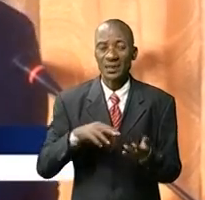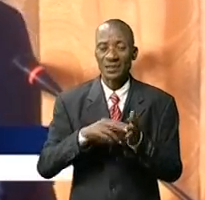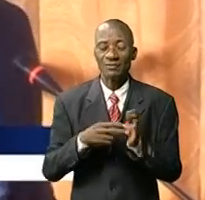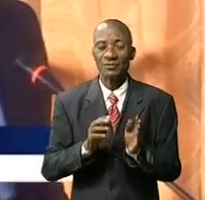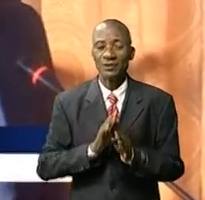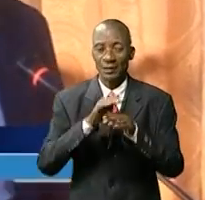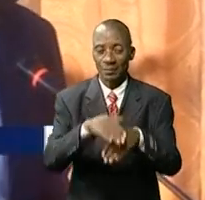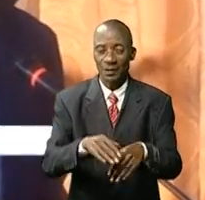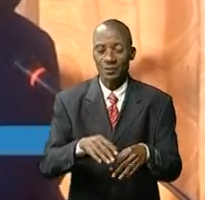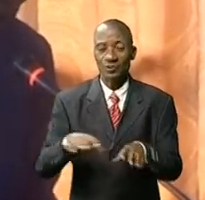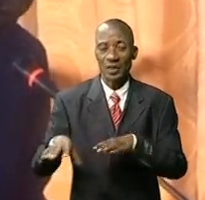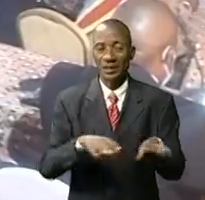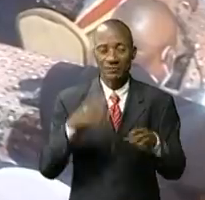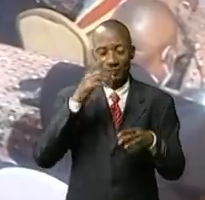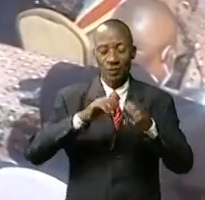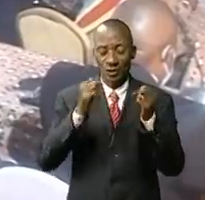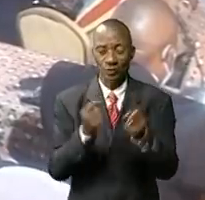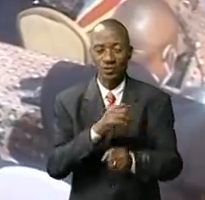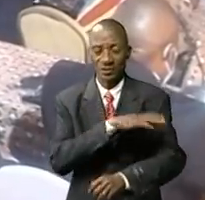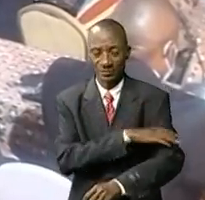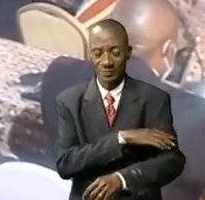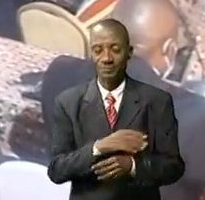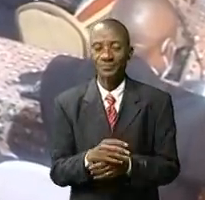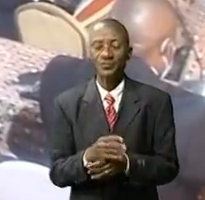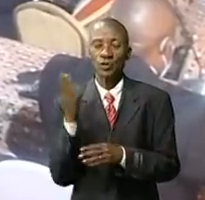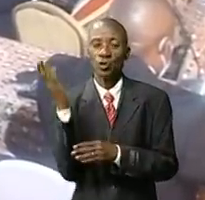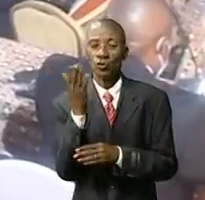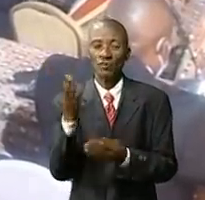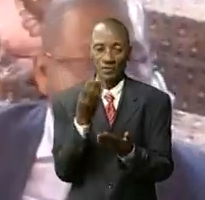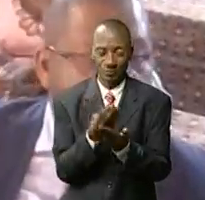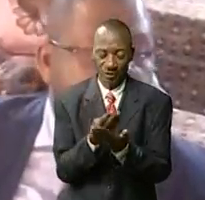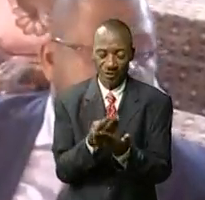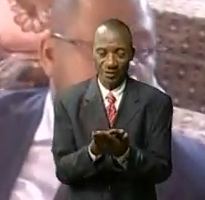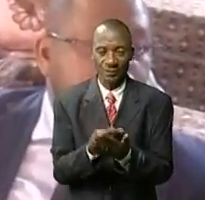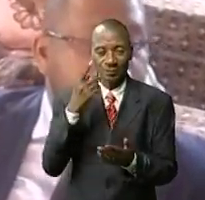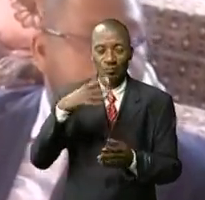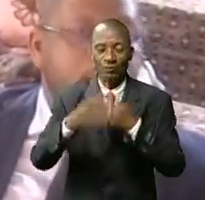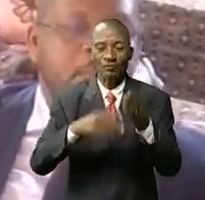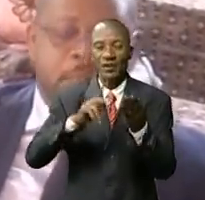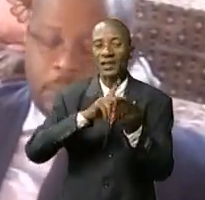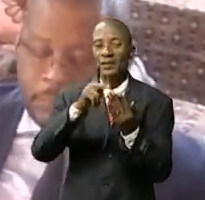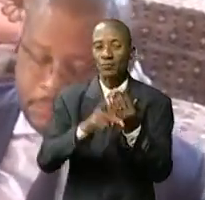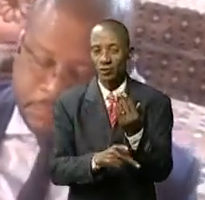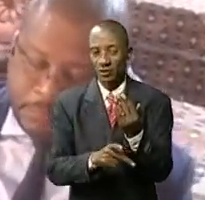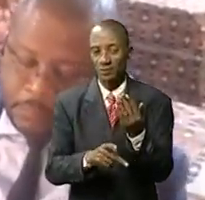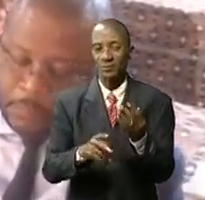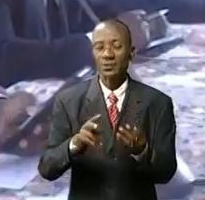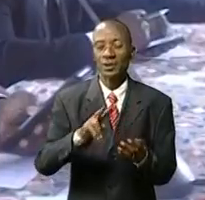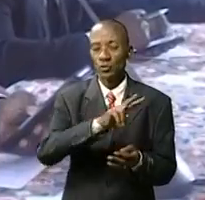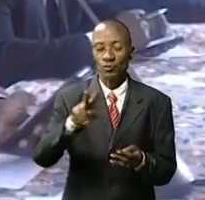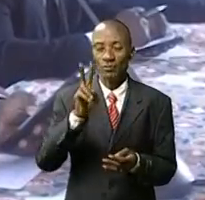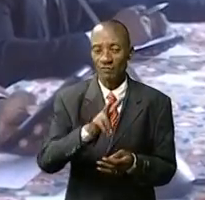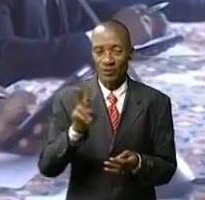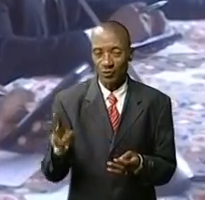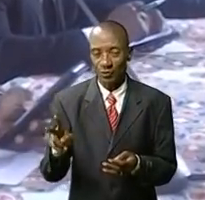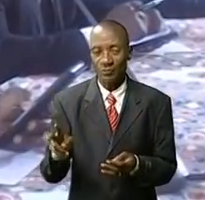de la société civile. Les conférences budgétaires pour l'élaboration du projet dédit budgétaire 2022